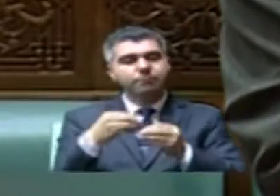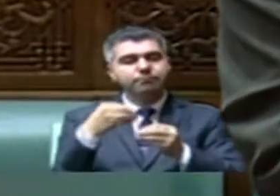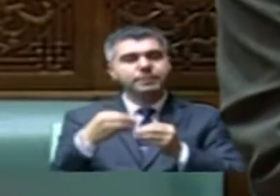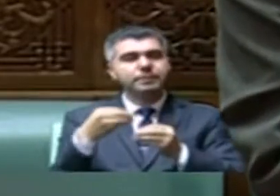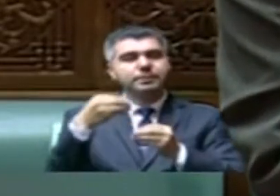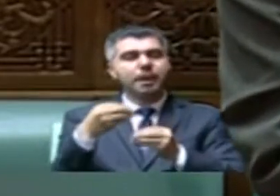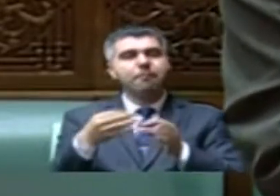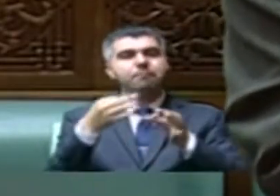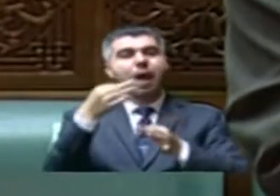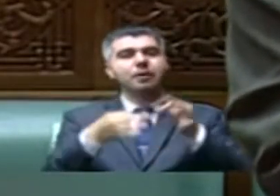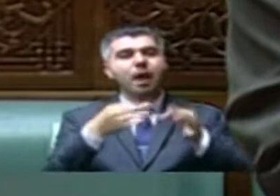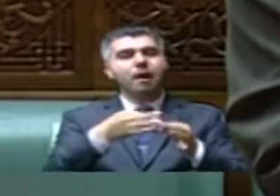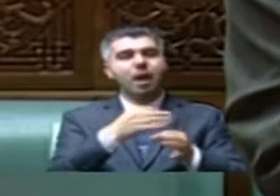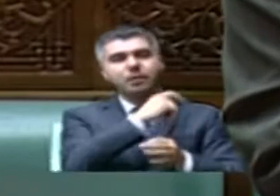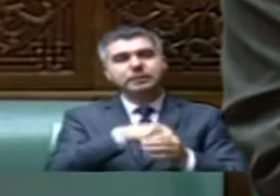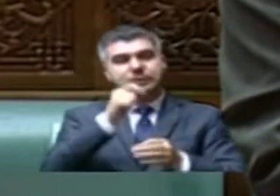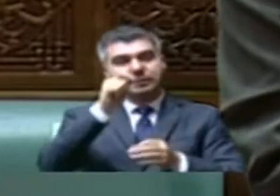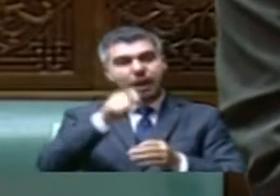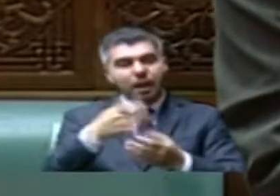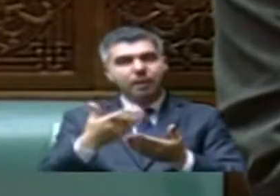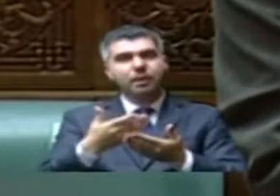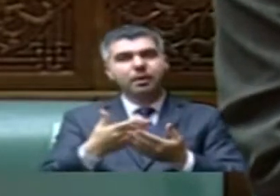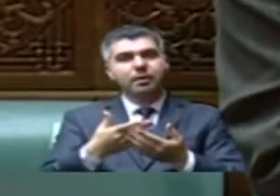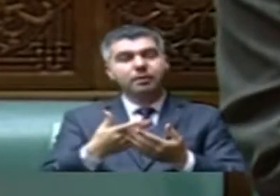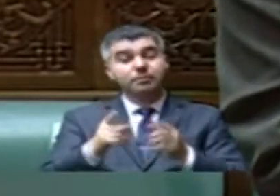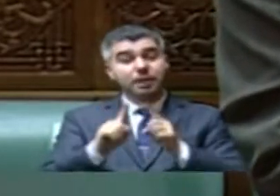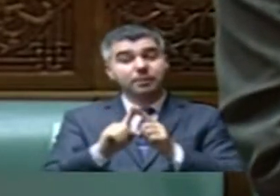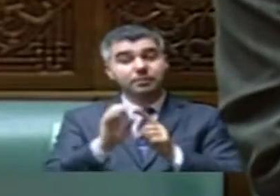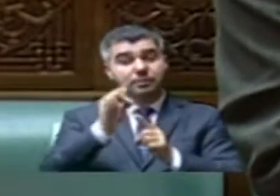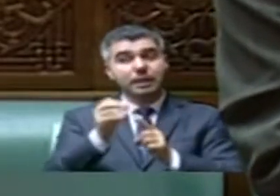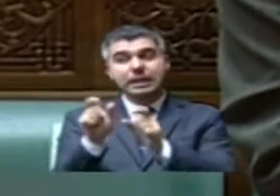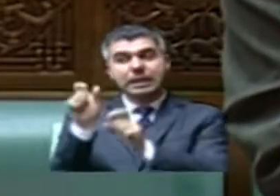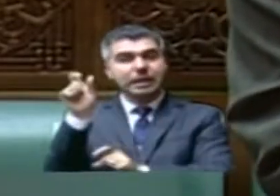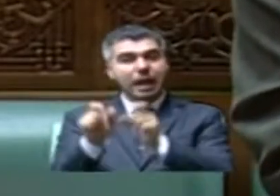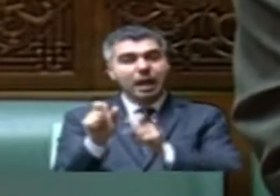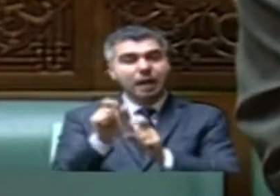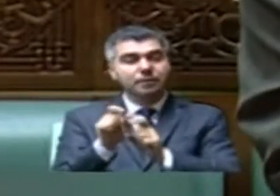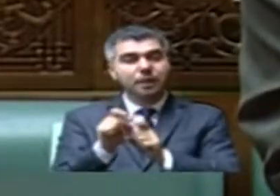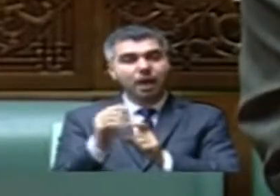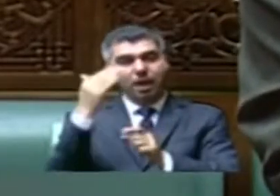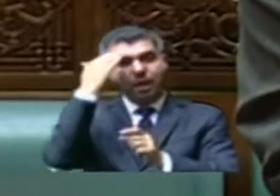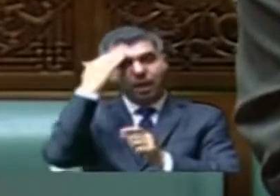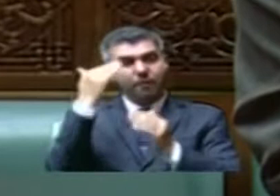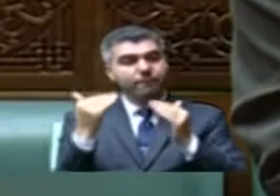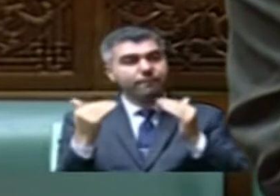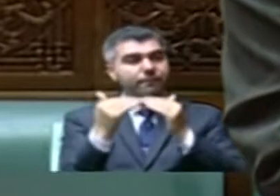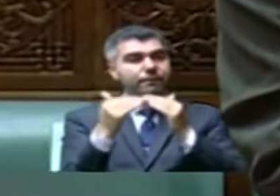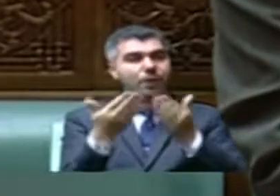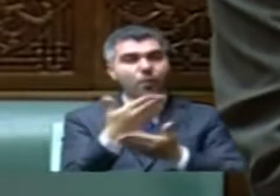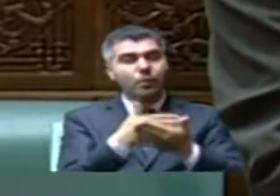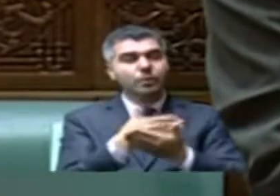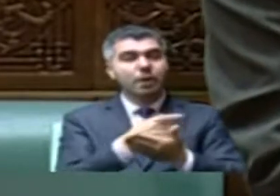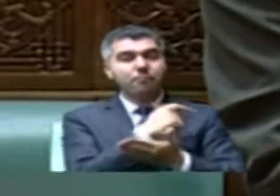على مصالح المواطنين، كذا على ثقتهم تجاه العدالة، وكما يفقد هذه الأحكام